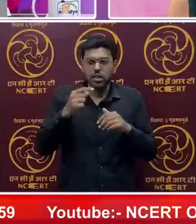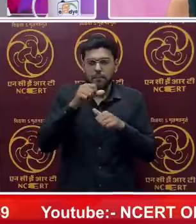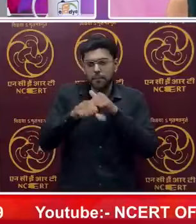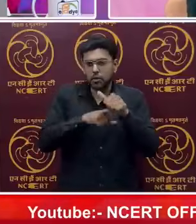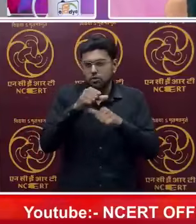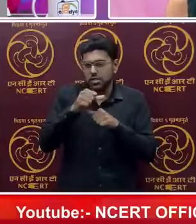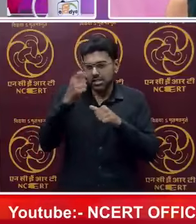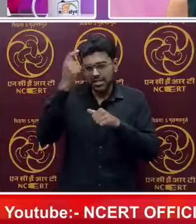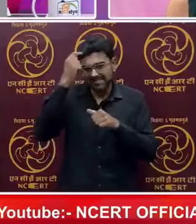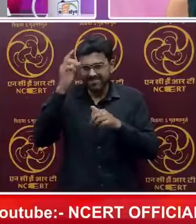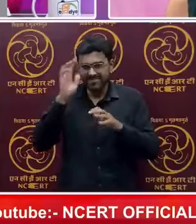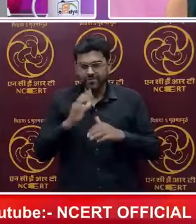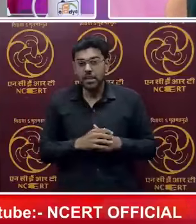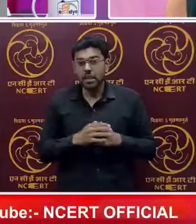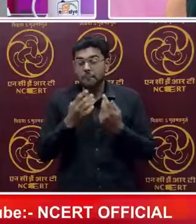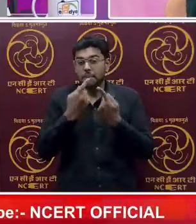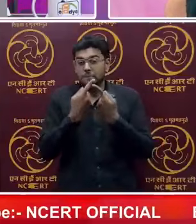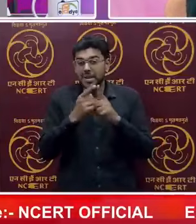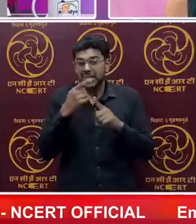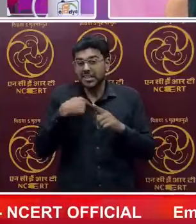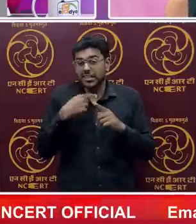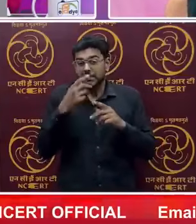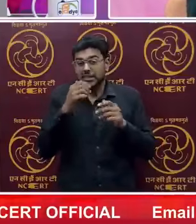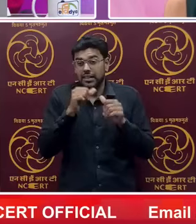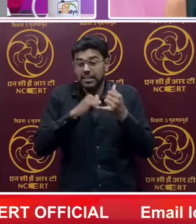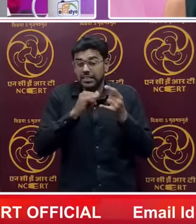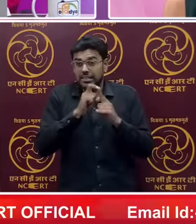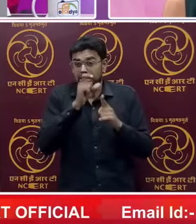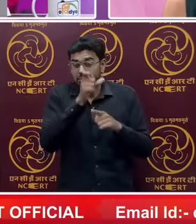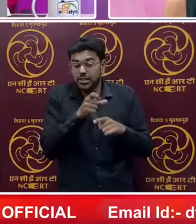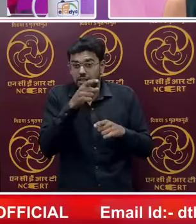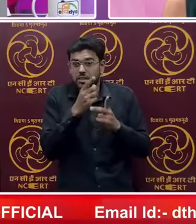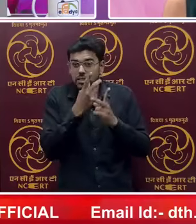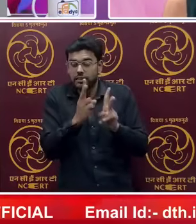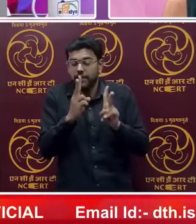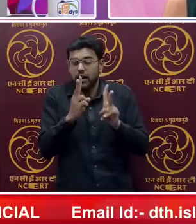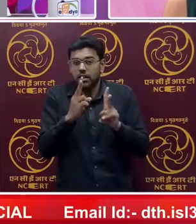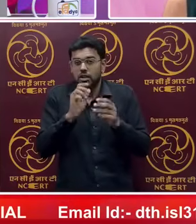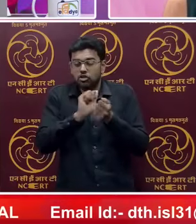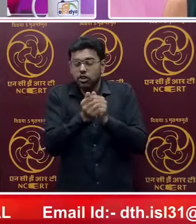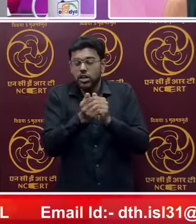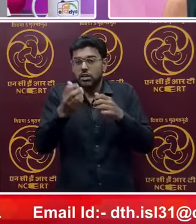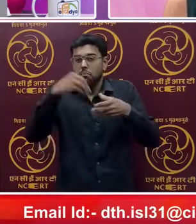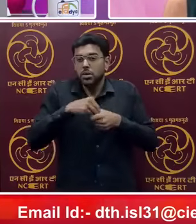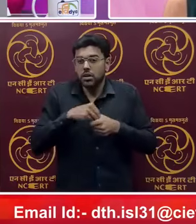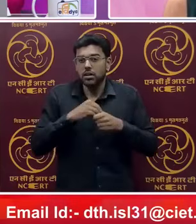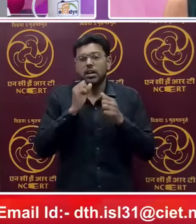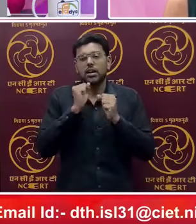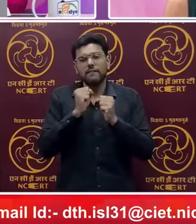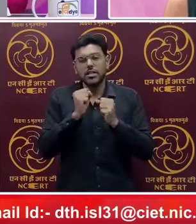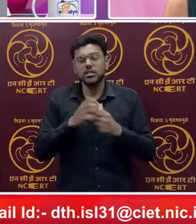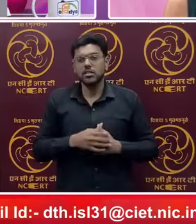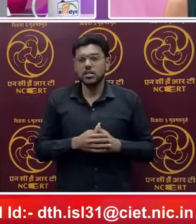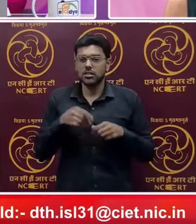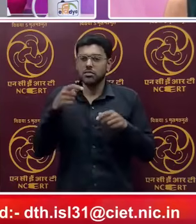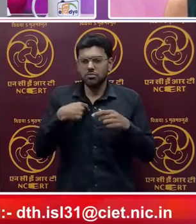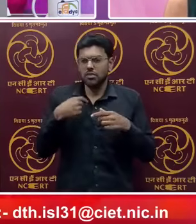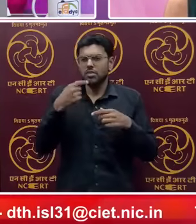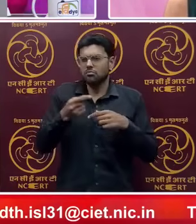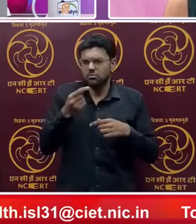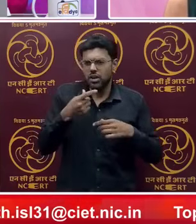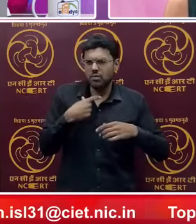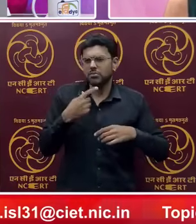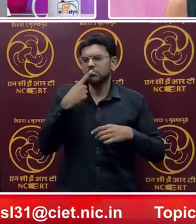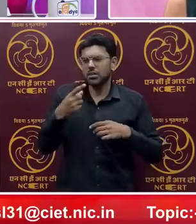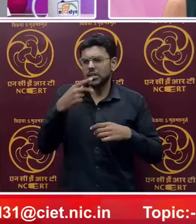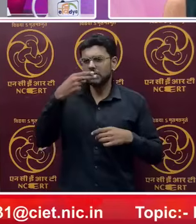का इस्तेमाल करते हैं, बट उनके लिए एकदम चेंज को अडाप्ट करना विच इज़ लिटिल इनफ्लेक्सिबल. सो यहाँ पर फिर कई बार हम उन्हें टर्म करते